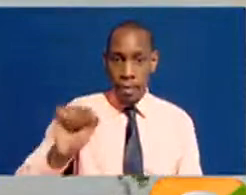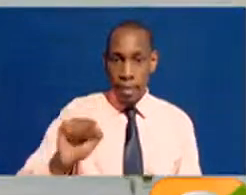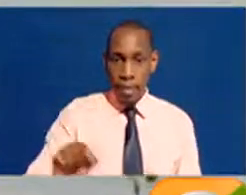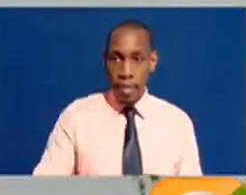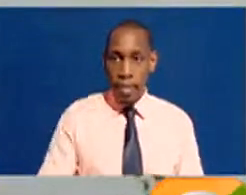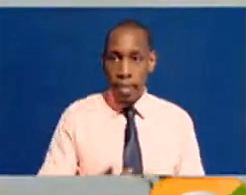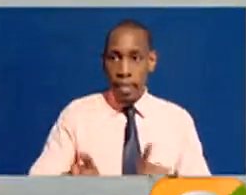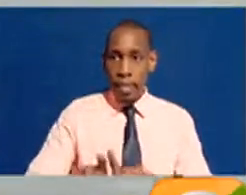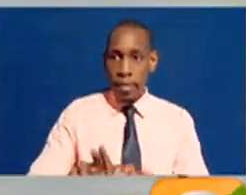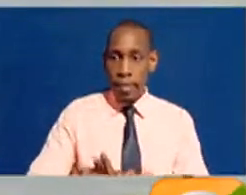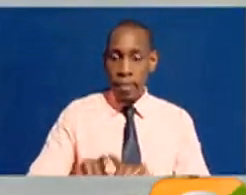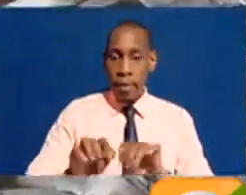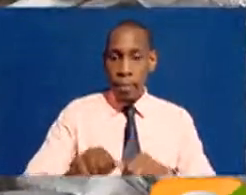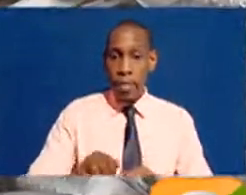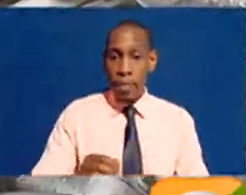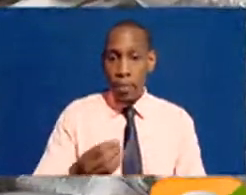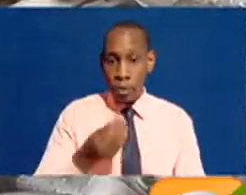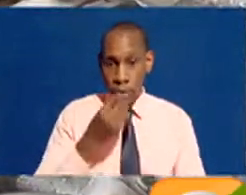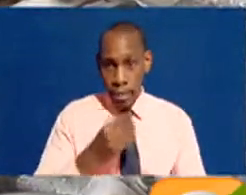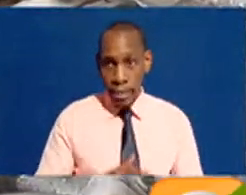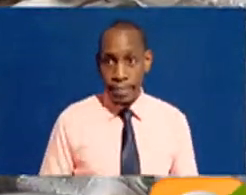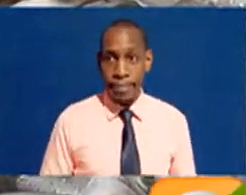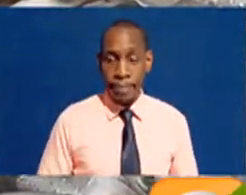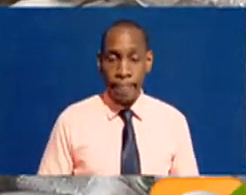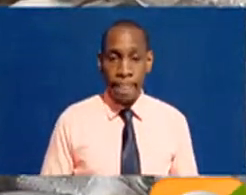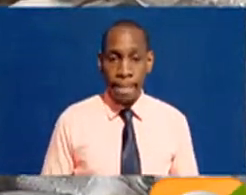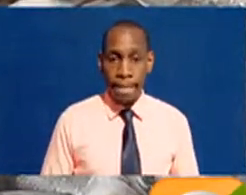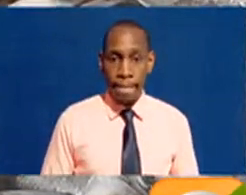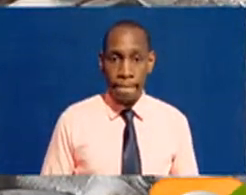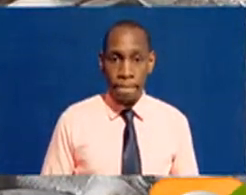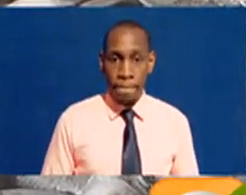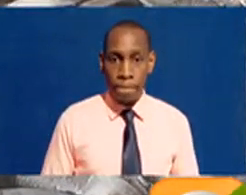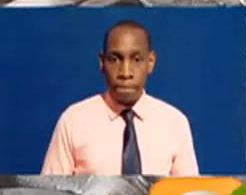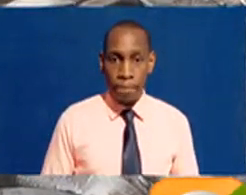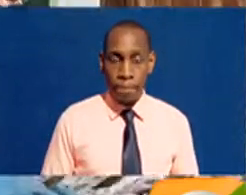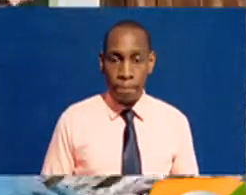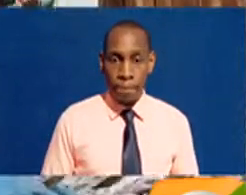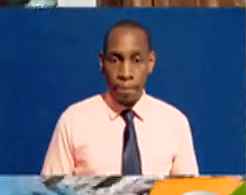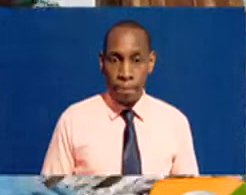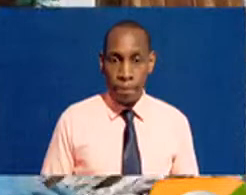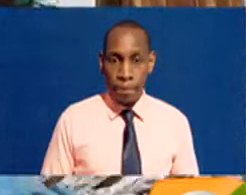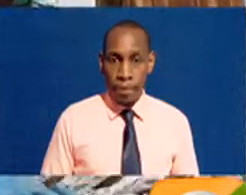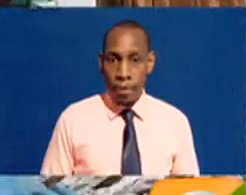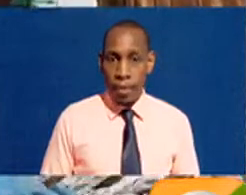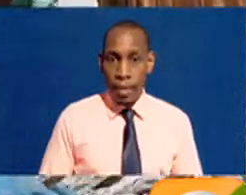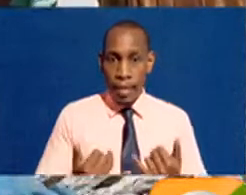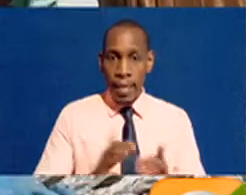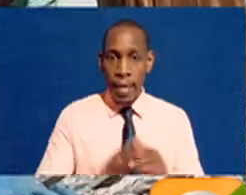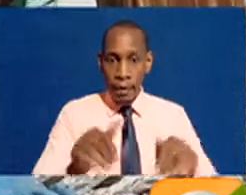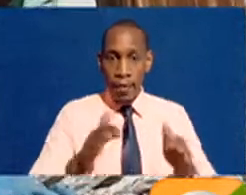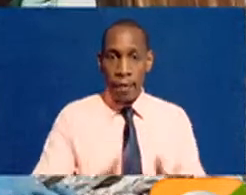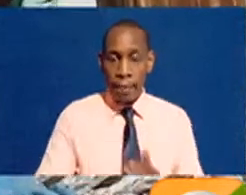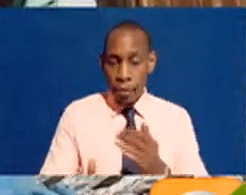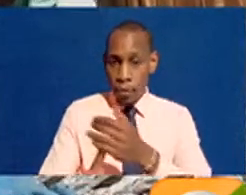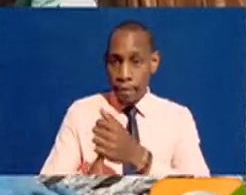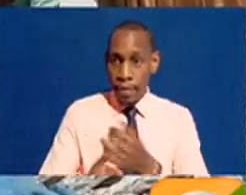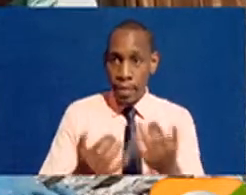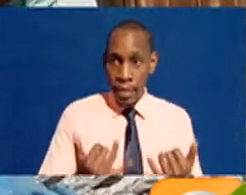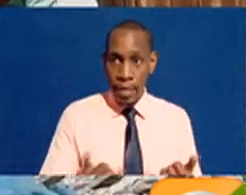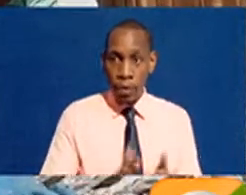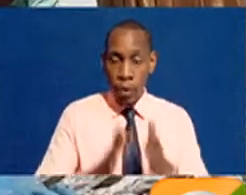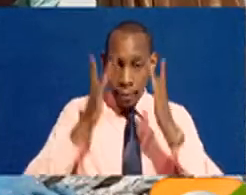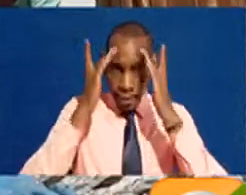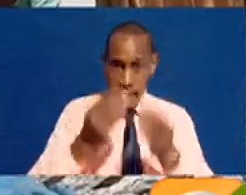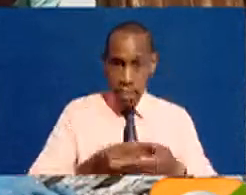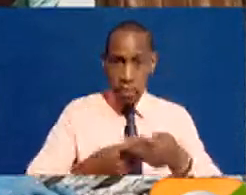fish you can utilize. Maana mtu hujikuna afikiapo, wafugaji wa samaki sasa